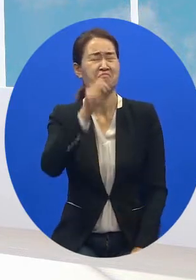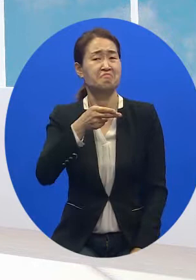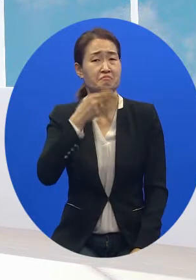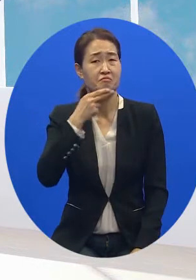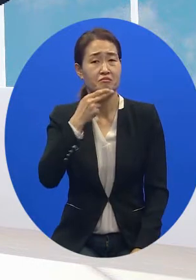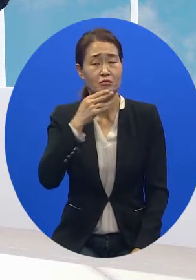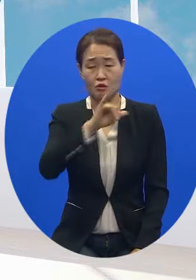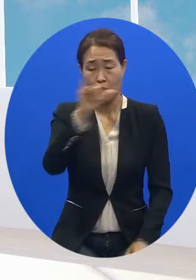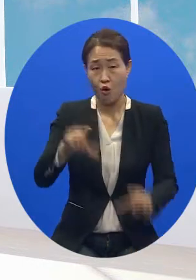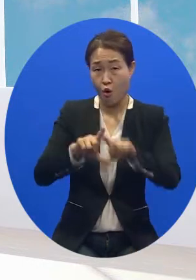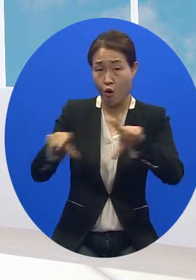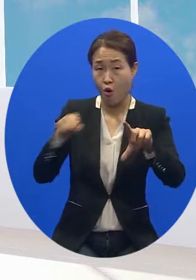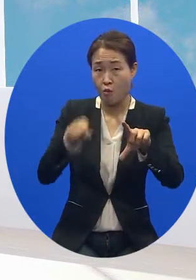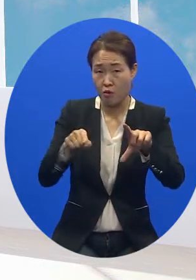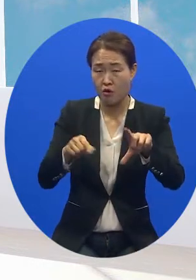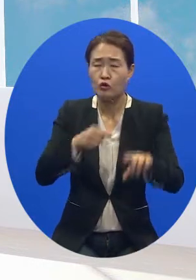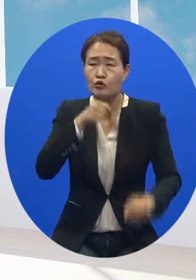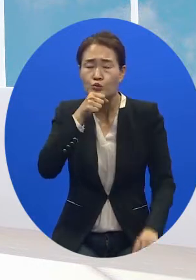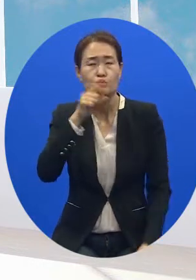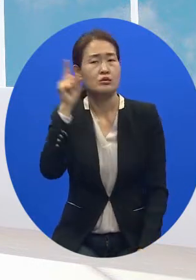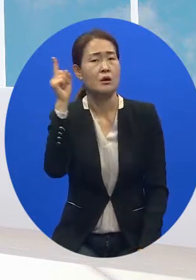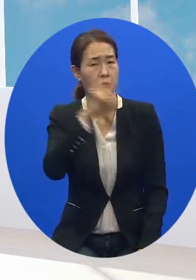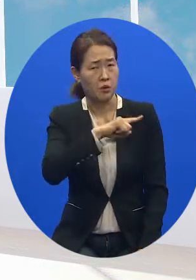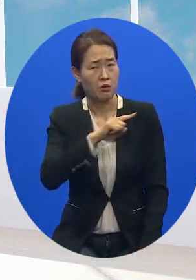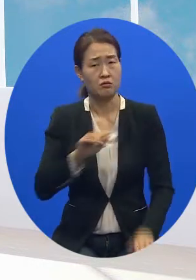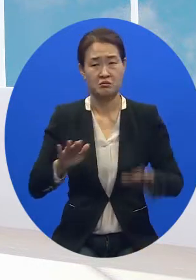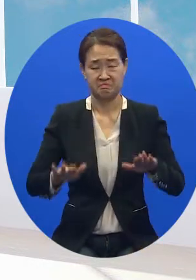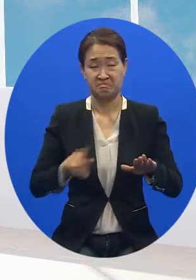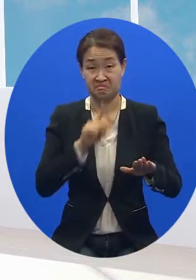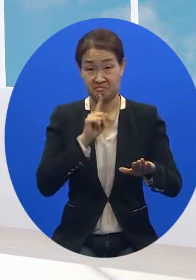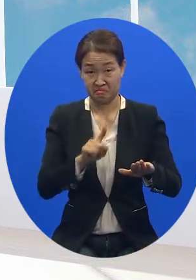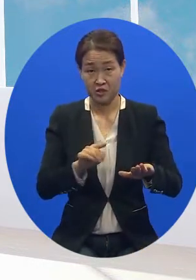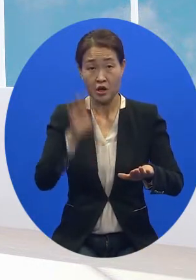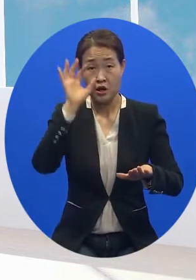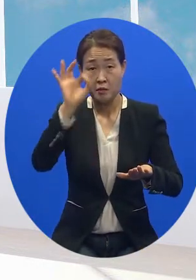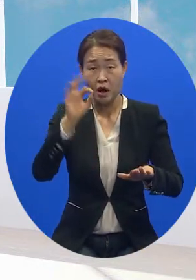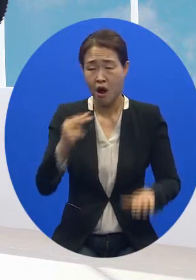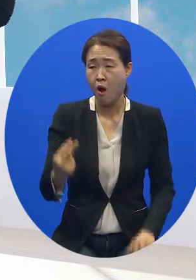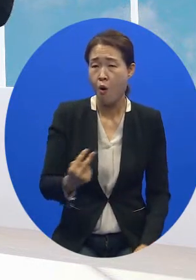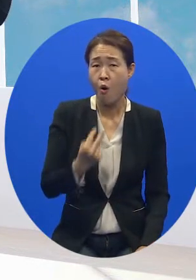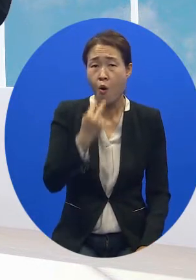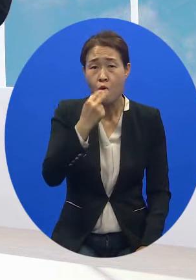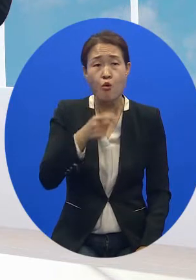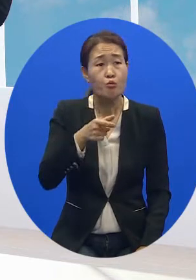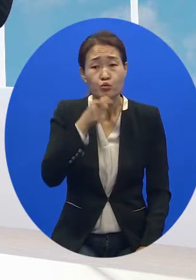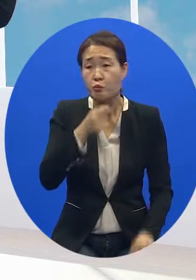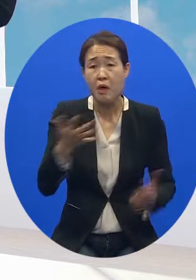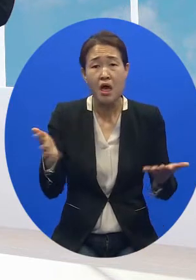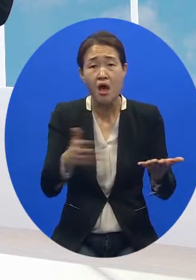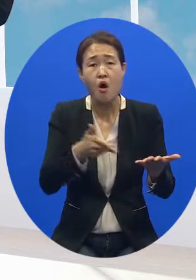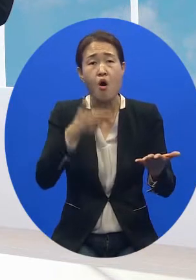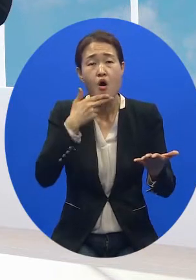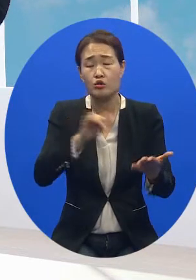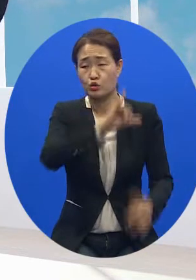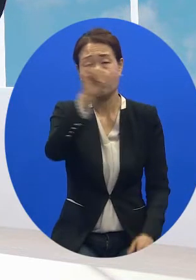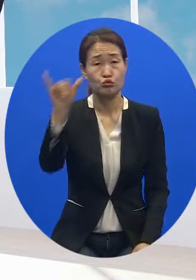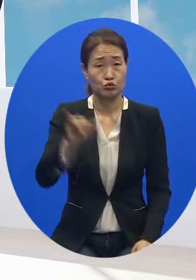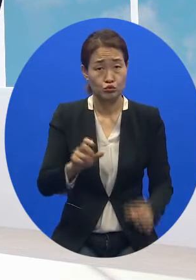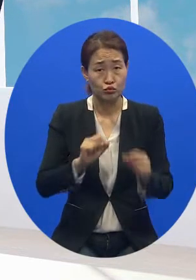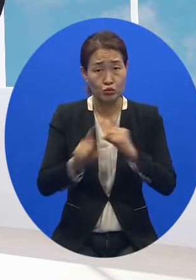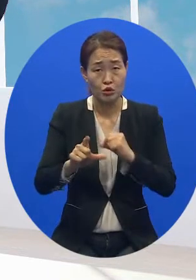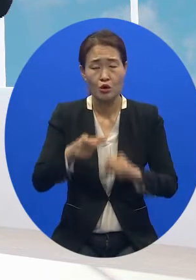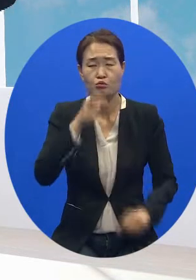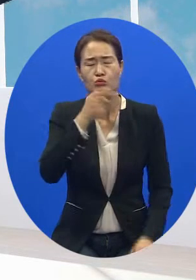않겠습니다. 중서부 지역을 중심으로 나쁨 수준의 농도가 예상됩니다. 대기는 점차 메말라가고 있습니다. 전국